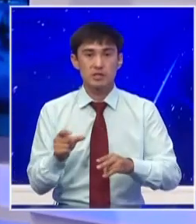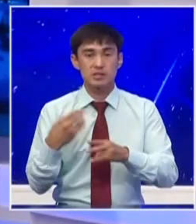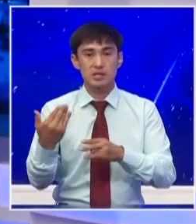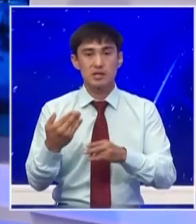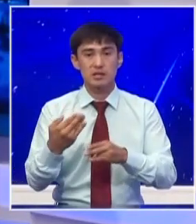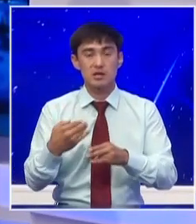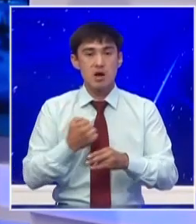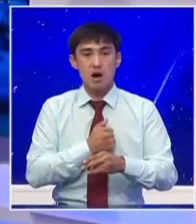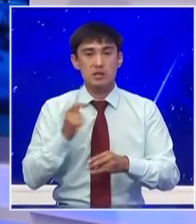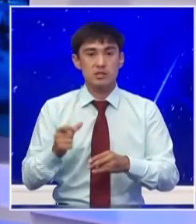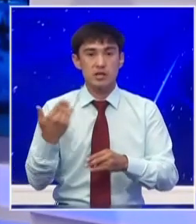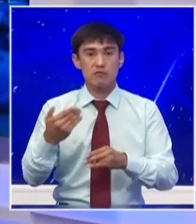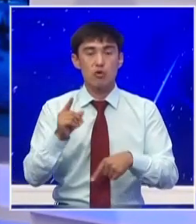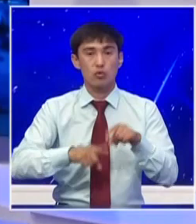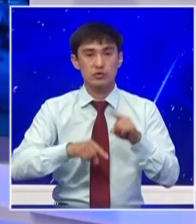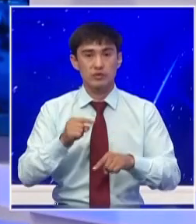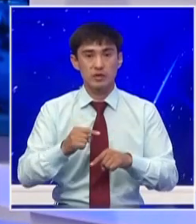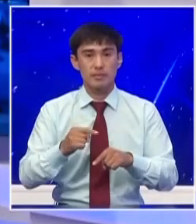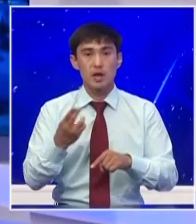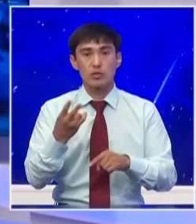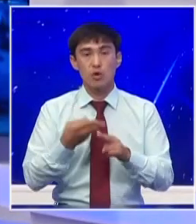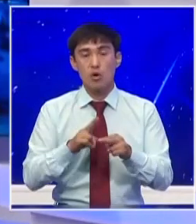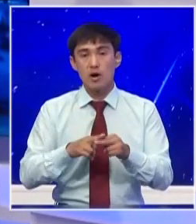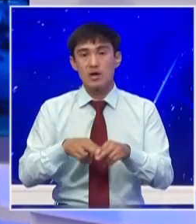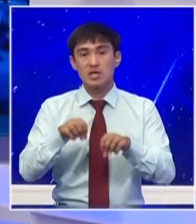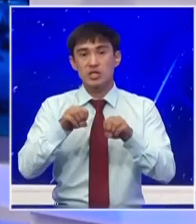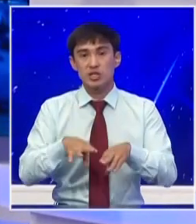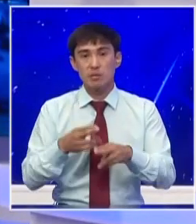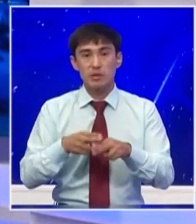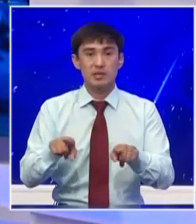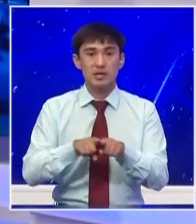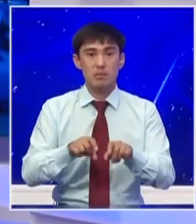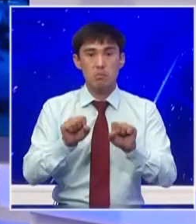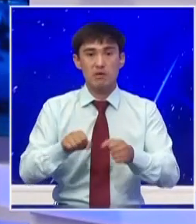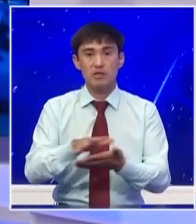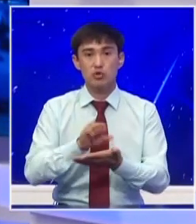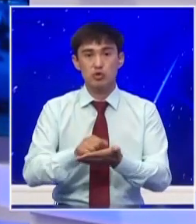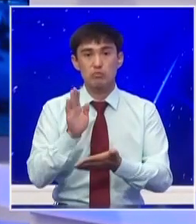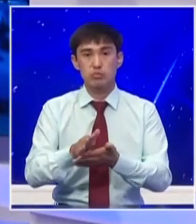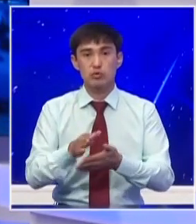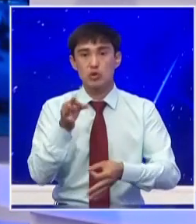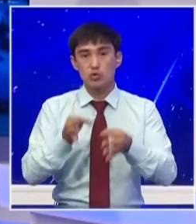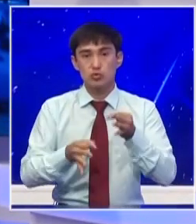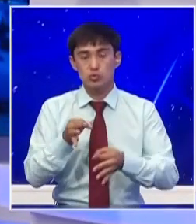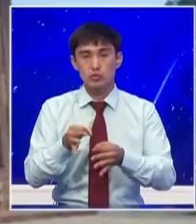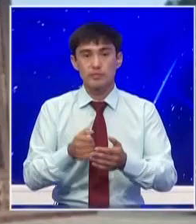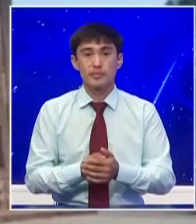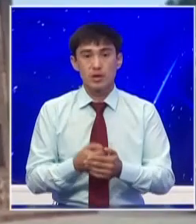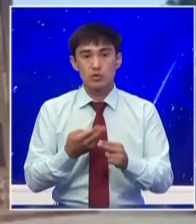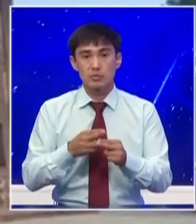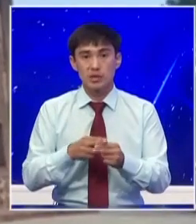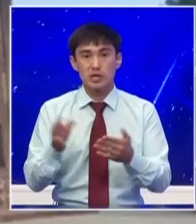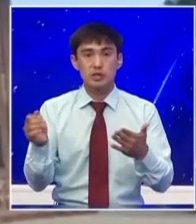стороны агрессора либо его родственников. Однако окончательное решение по таким правонарушениям будет принимать суд. Кроме